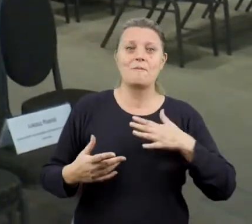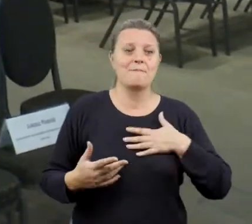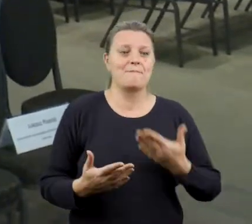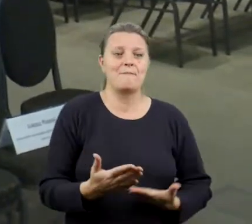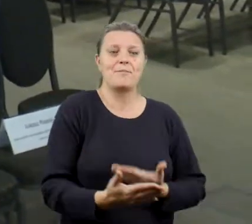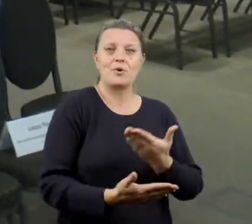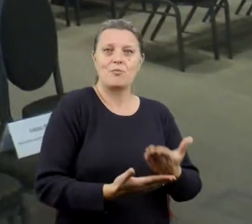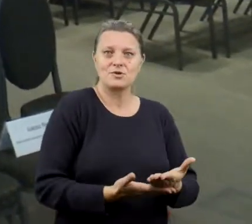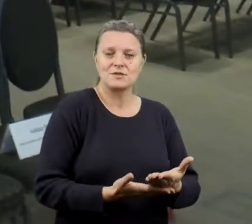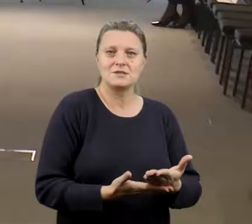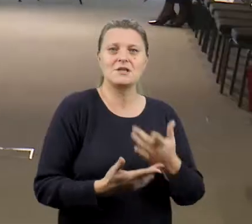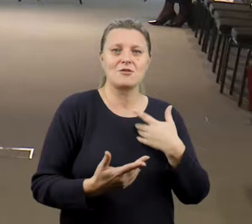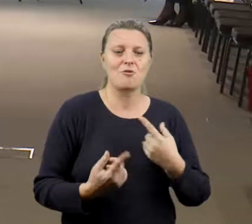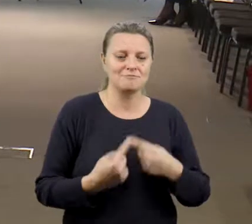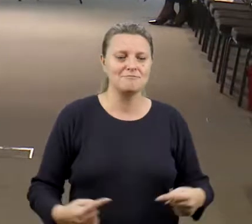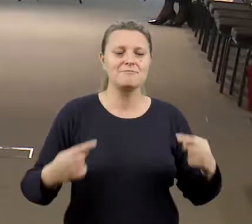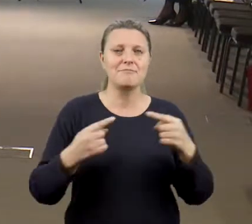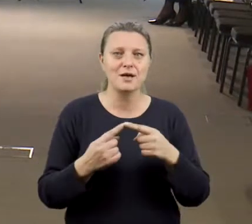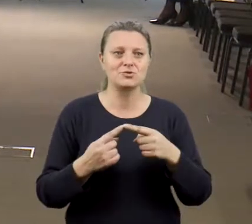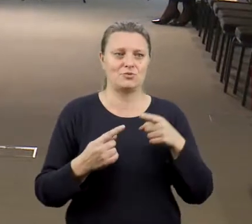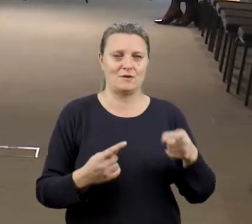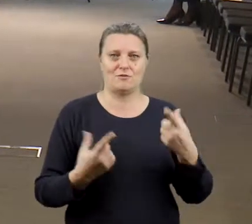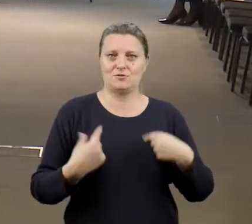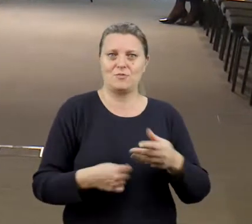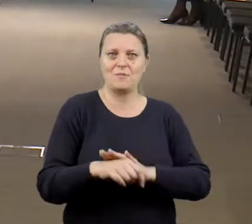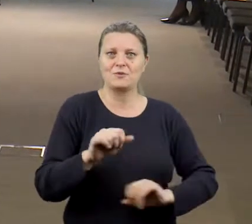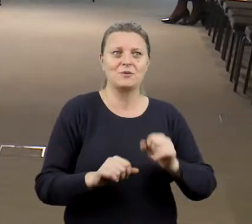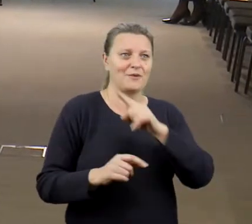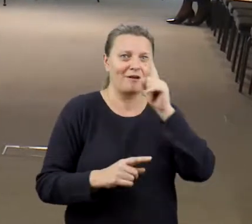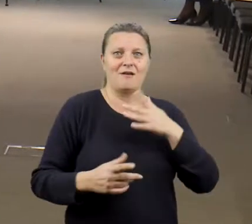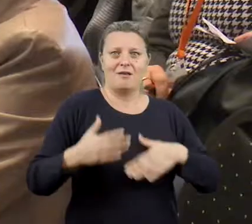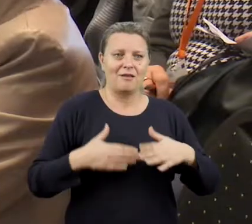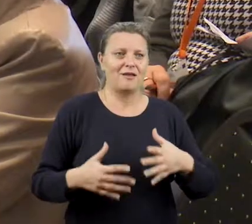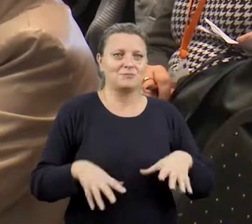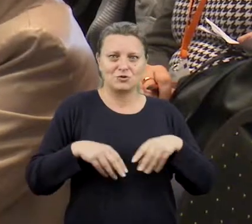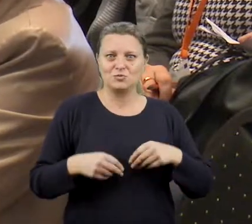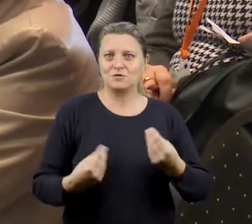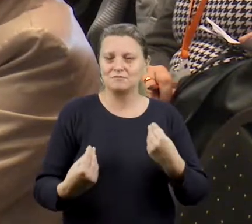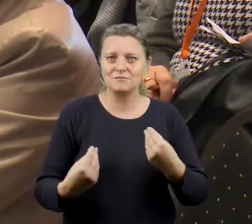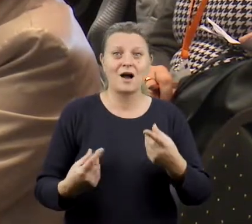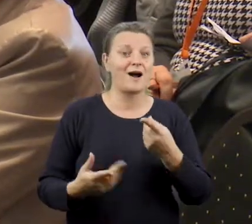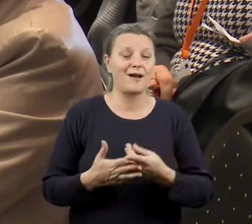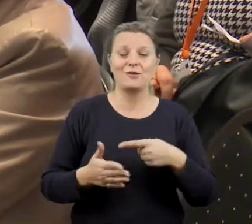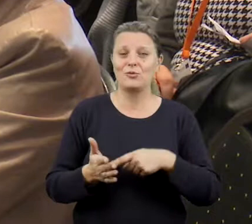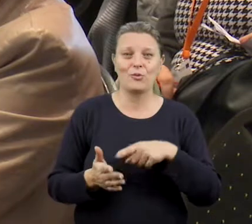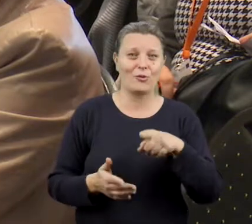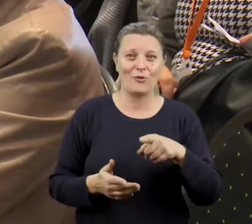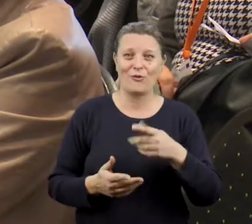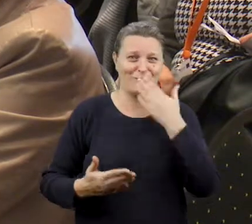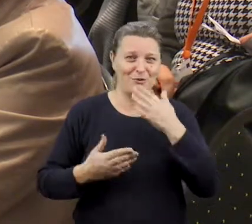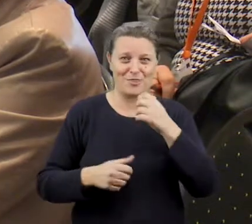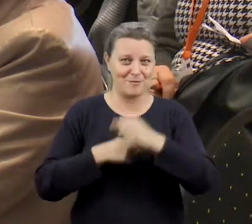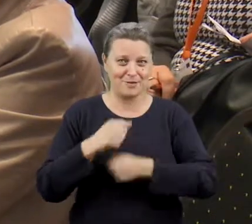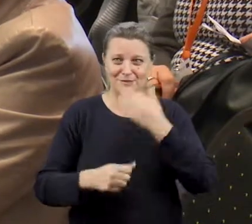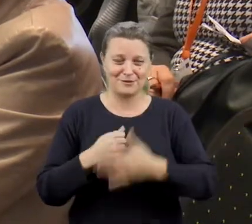co mamy do zaoferowania, jest bardziej adekwatne i spotyka się z lepszym przyjęciem. Natomiast to nie znaczy,